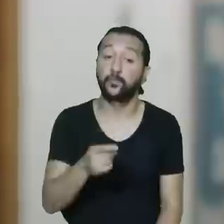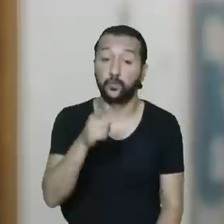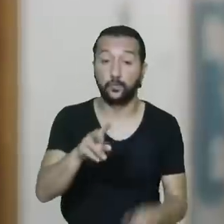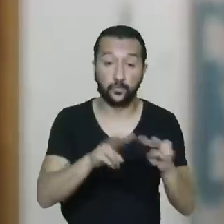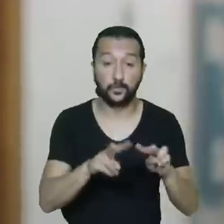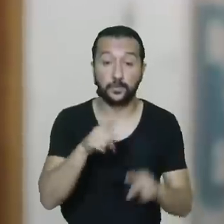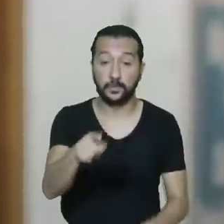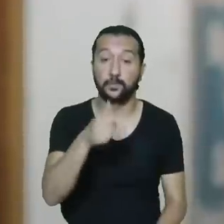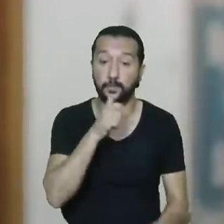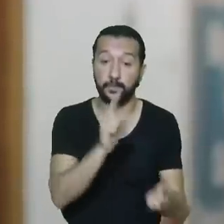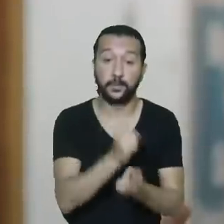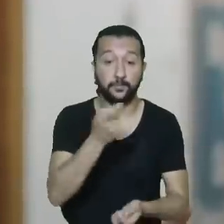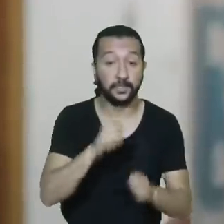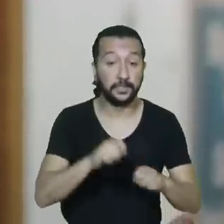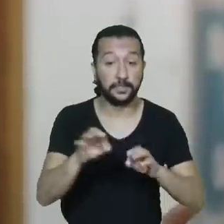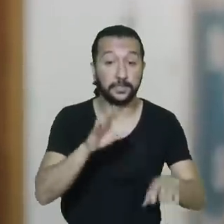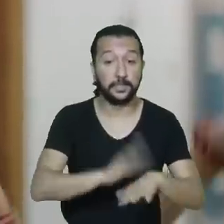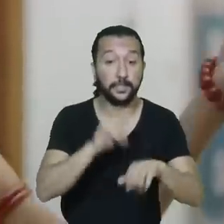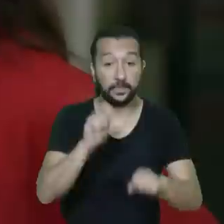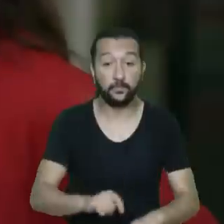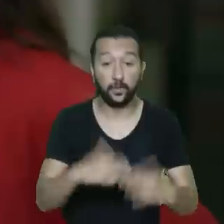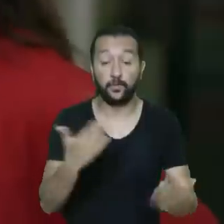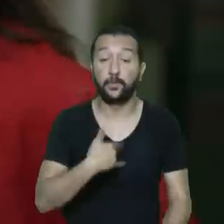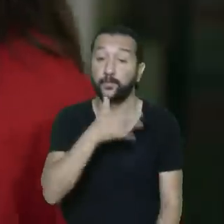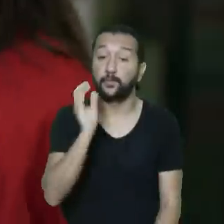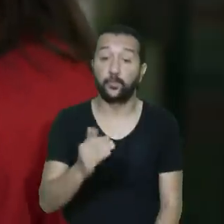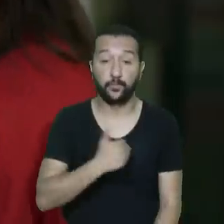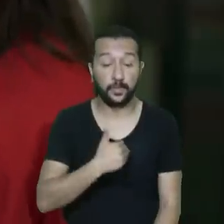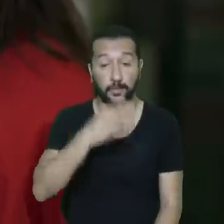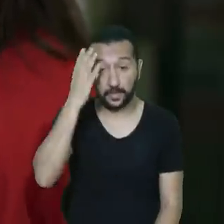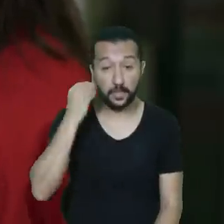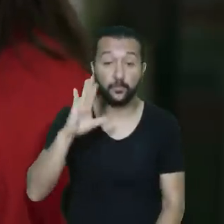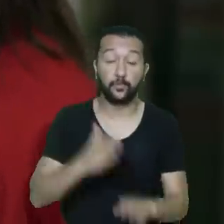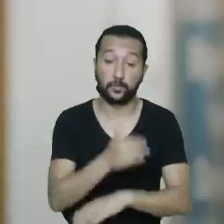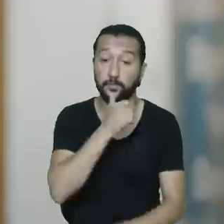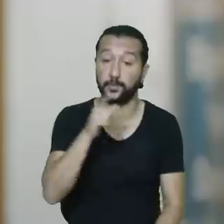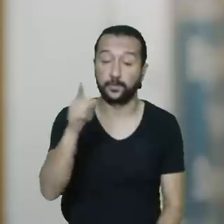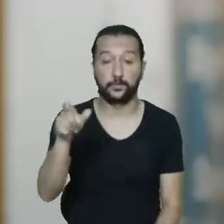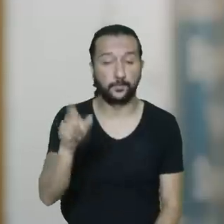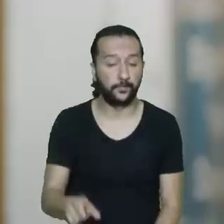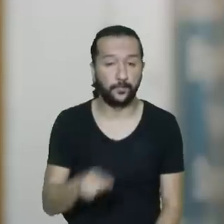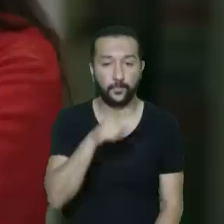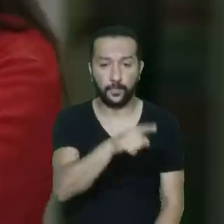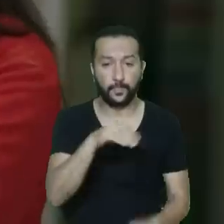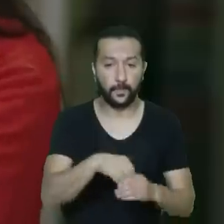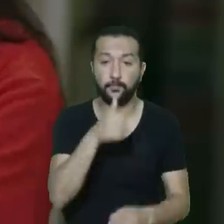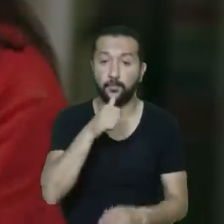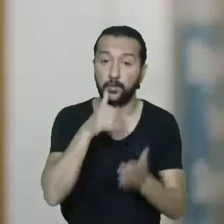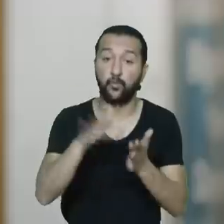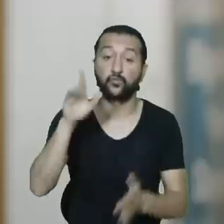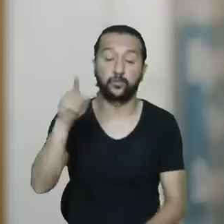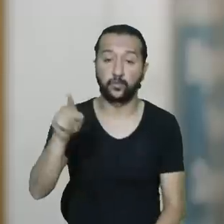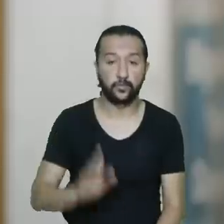Muzo. Senin baba bir işleri çeviriyor ama bilmiyorum. Ben de anlamıyorum zaten o babayı. Babalıktan kovacağım